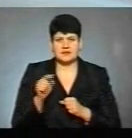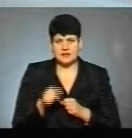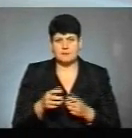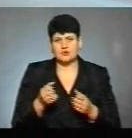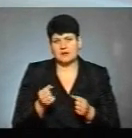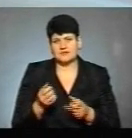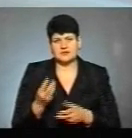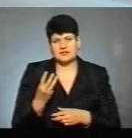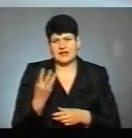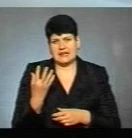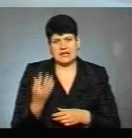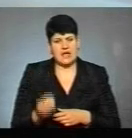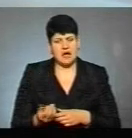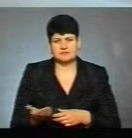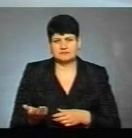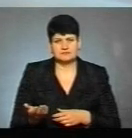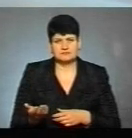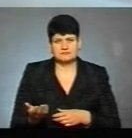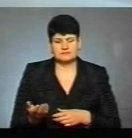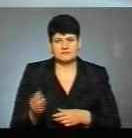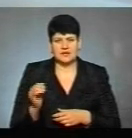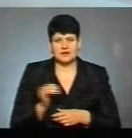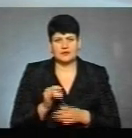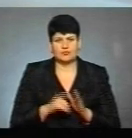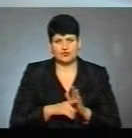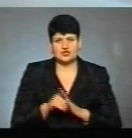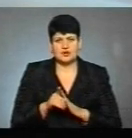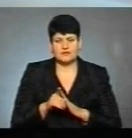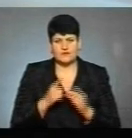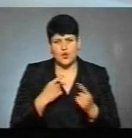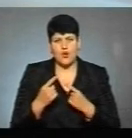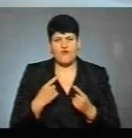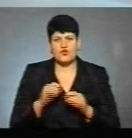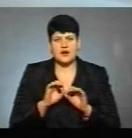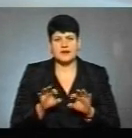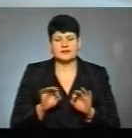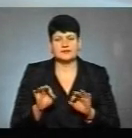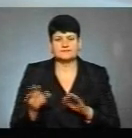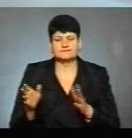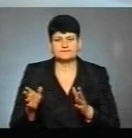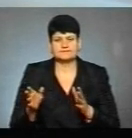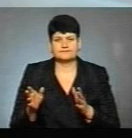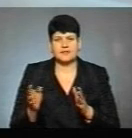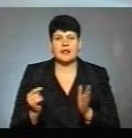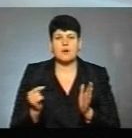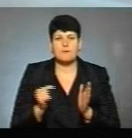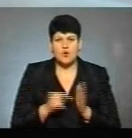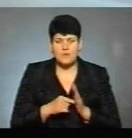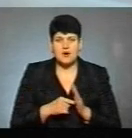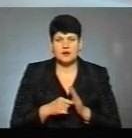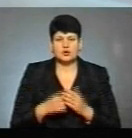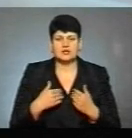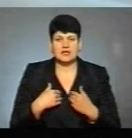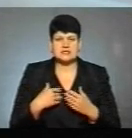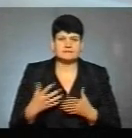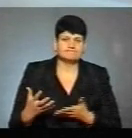потримався три дні і почав говорити. Так, помало нас